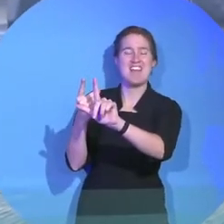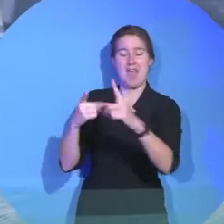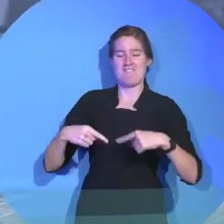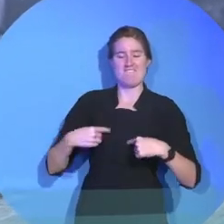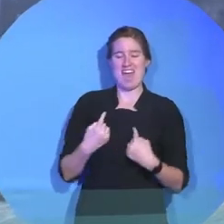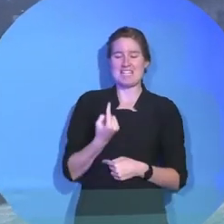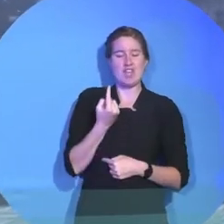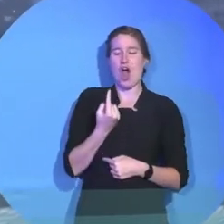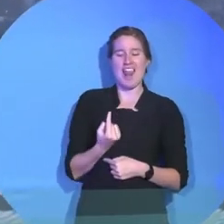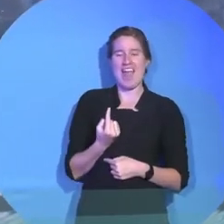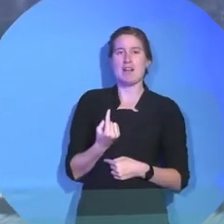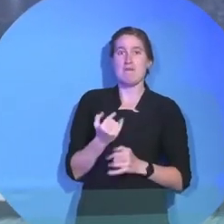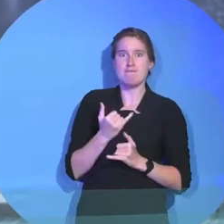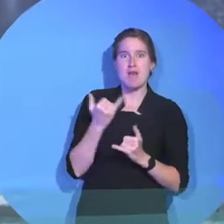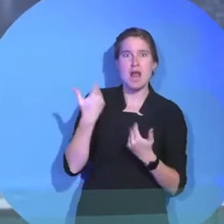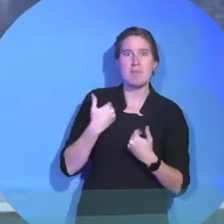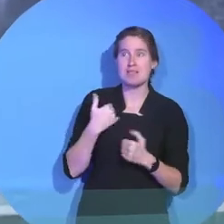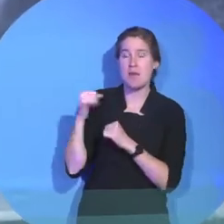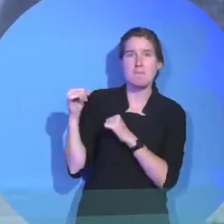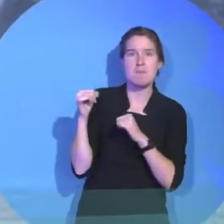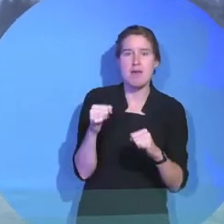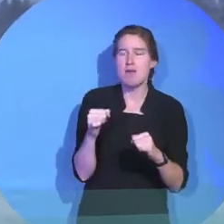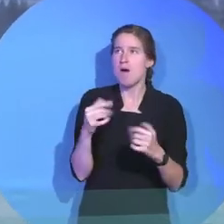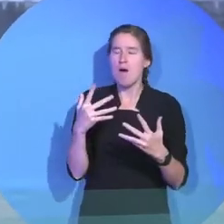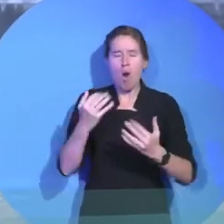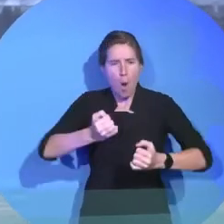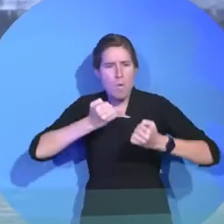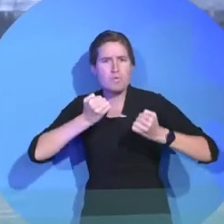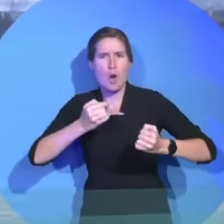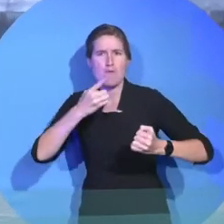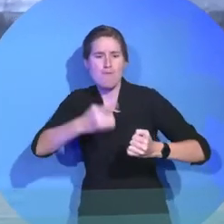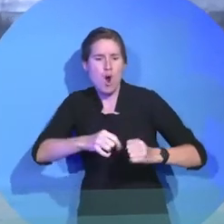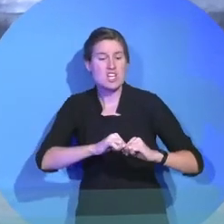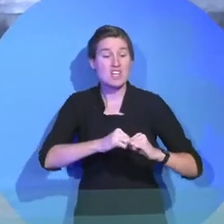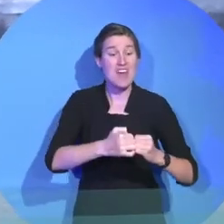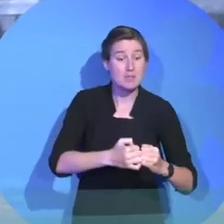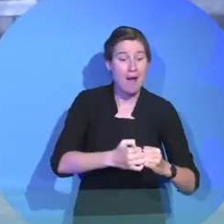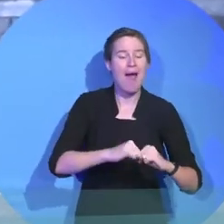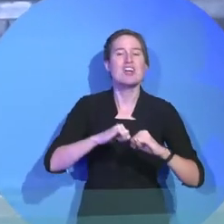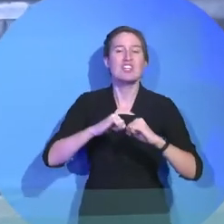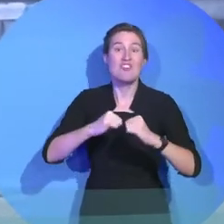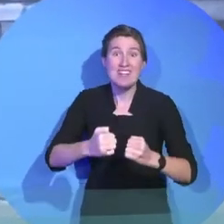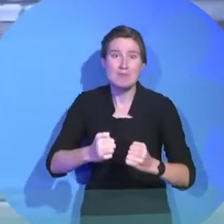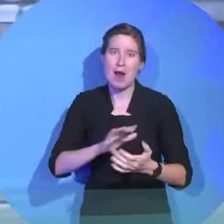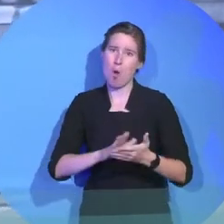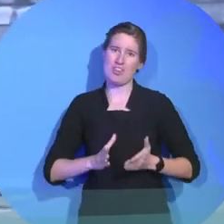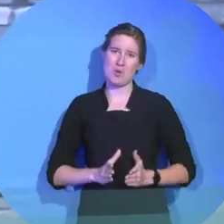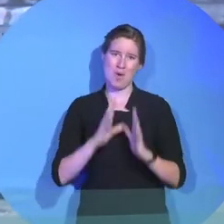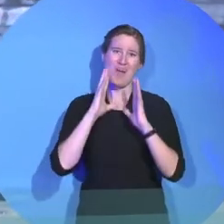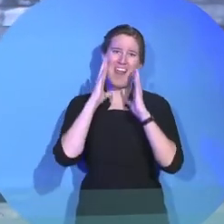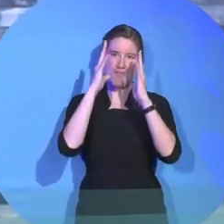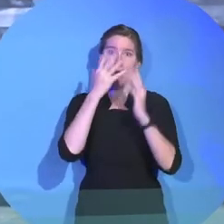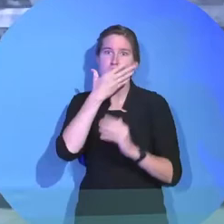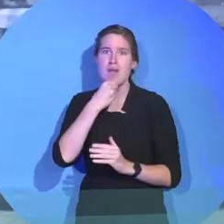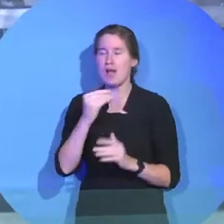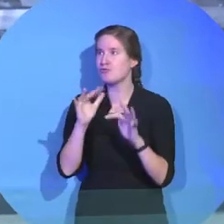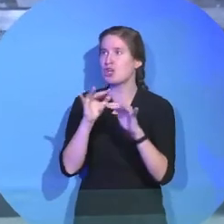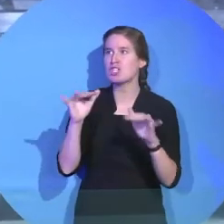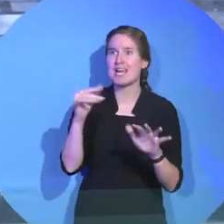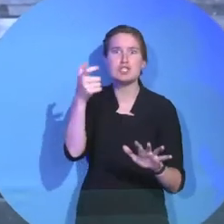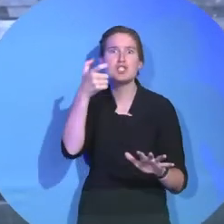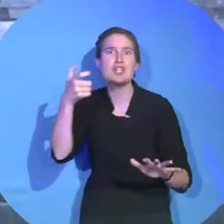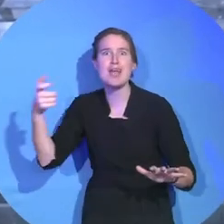op te komen voor wat kwetsbaar is en in dit geval het ongeboren boerenleven. Ja. Het is zo mooi om te zien dat vanuit verschillende steden, dorpen